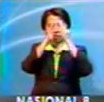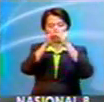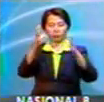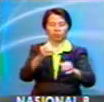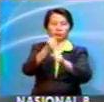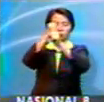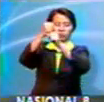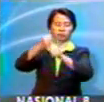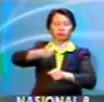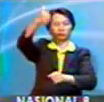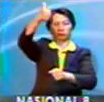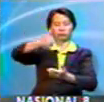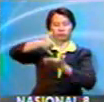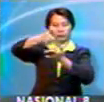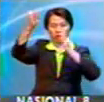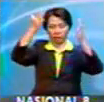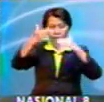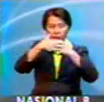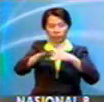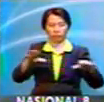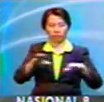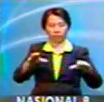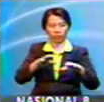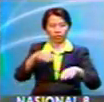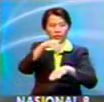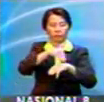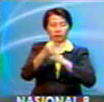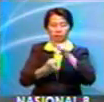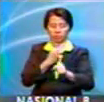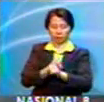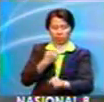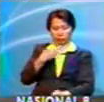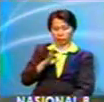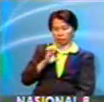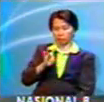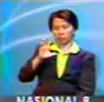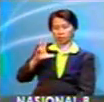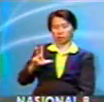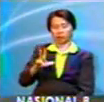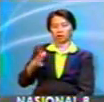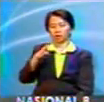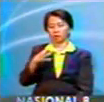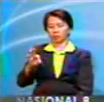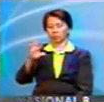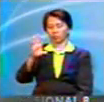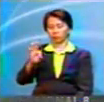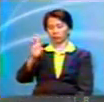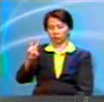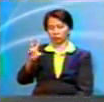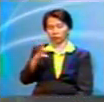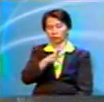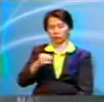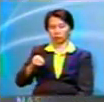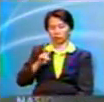menjulang kejuaraan keempat Piala Malaysia selepas melakukannya pada tahun 1983, 1992